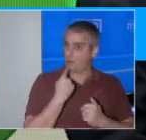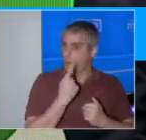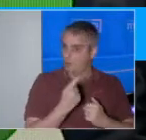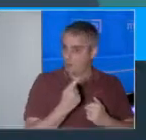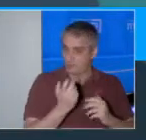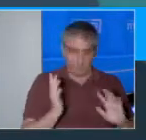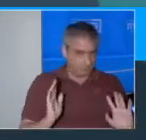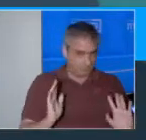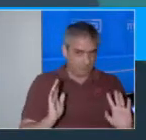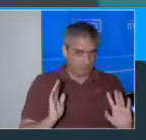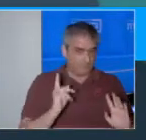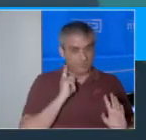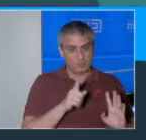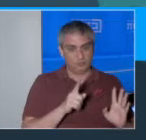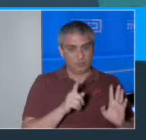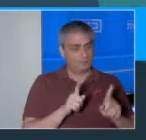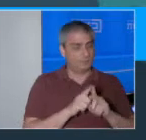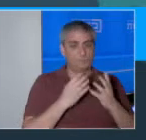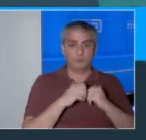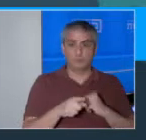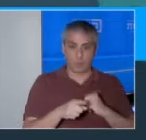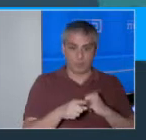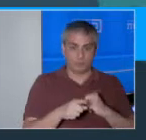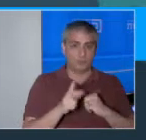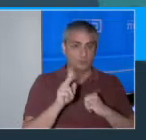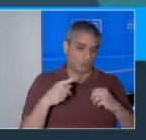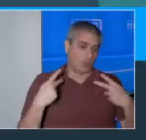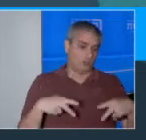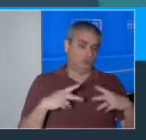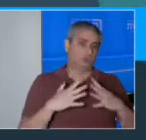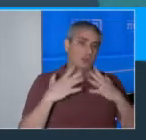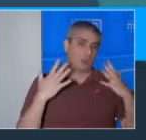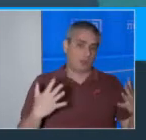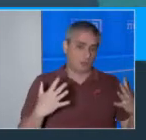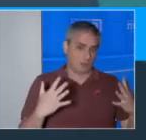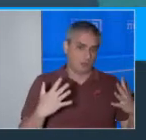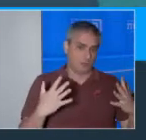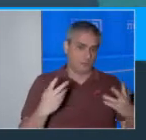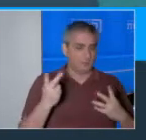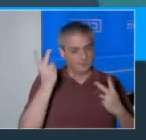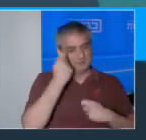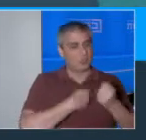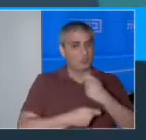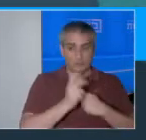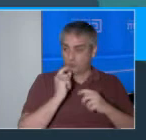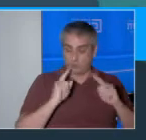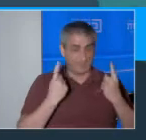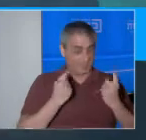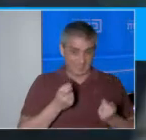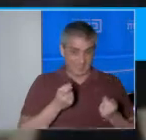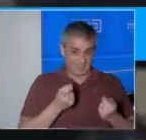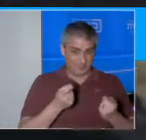לך ככה בשם אותה משפחות, שיש חשש מאוד גדול מעסקאות הטיעון, כי יש מקרים